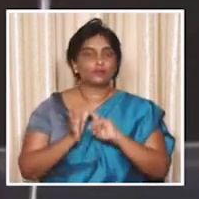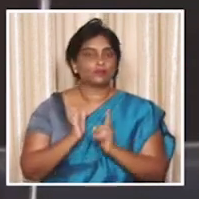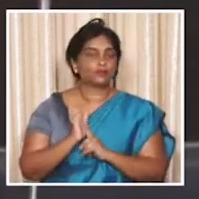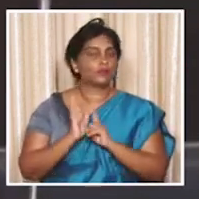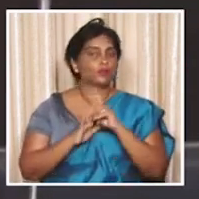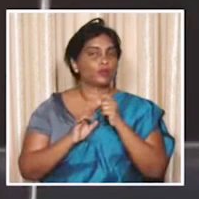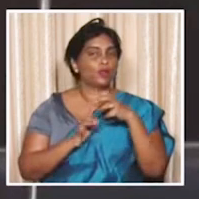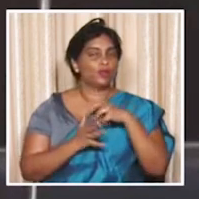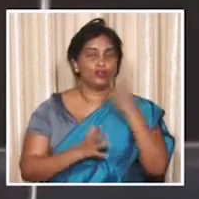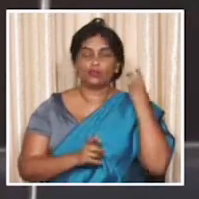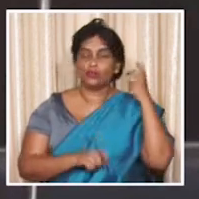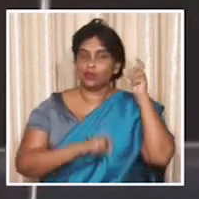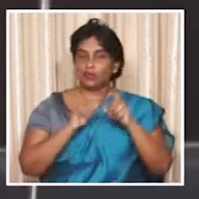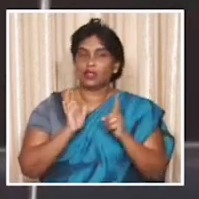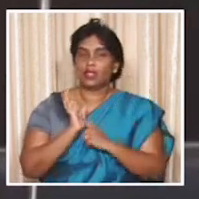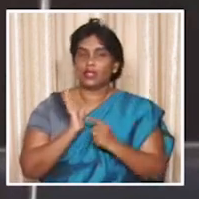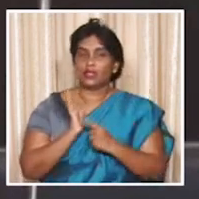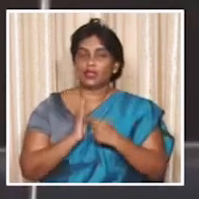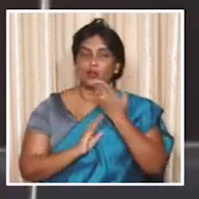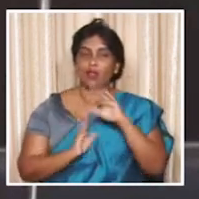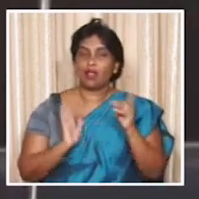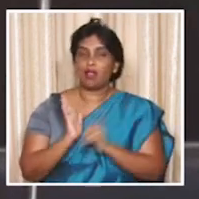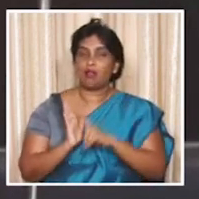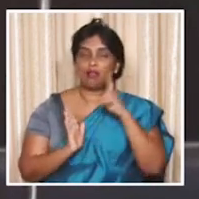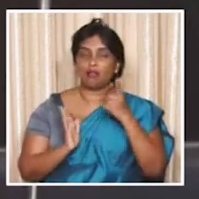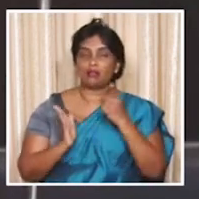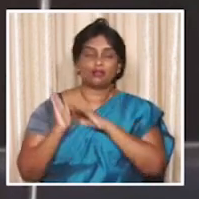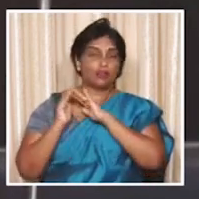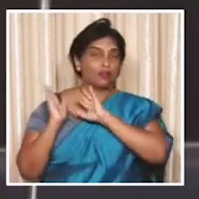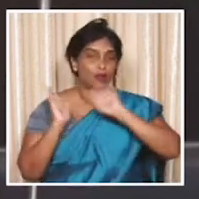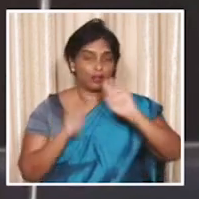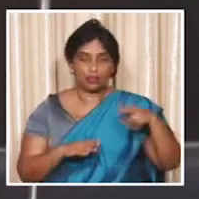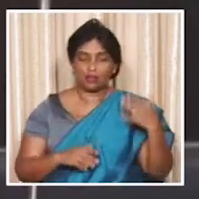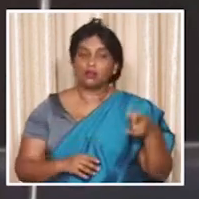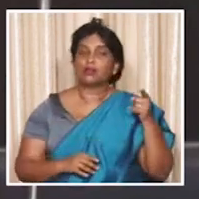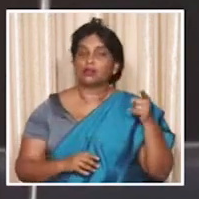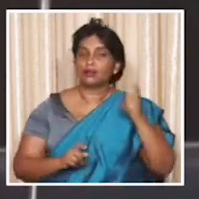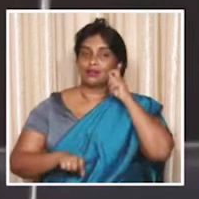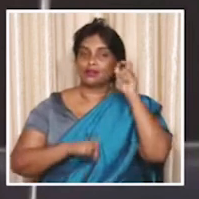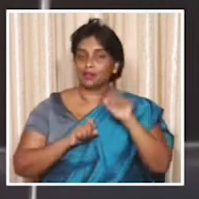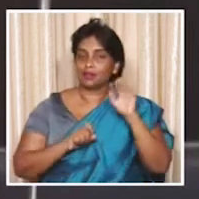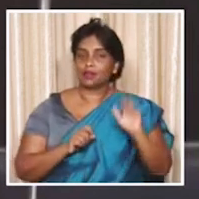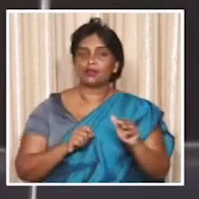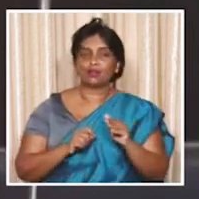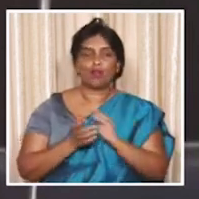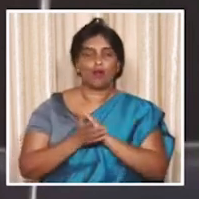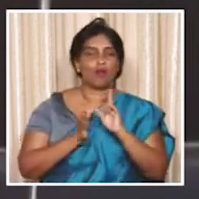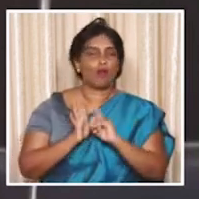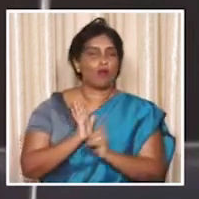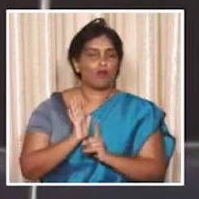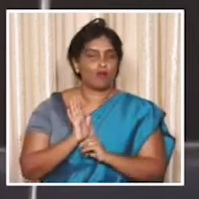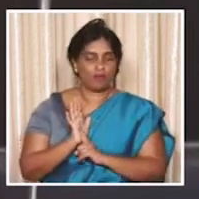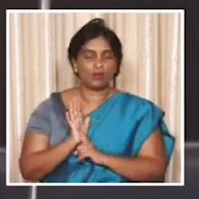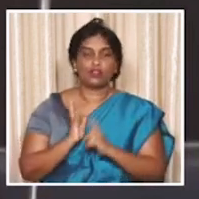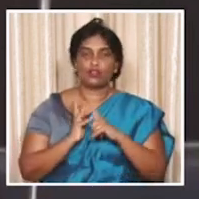උතුරු පළාත මුස්ලිම් ජනතාව LTT එලවලා දෙන්න ලක්ෂයක්ම ආපෝ පදිංචි කරාට පසුව ඒ ජනතාව වෙනුවෙන් මල්ටිපර්පස් හෝල් එකක් හදලා